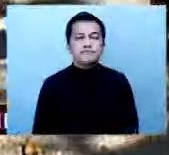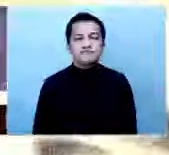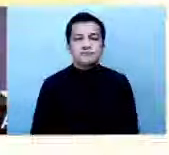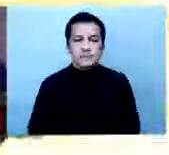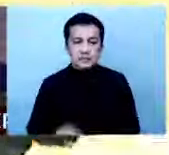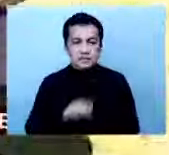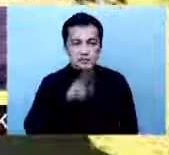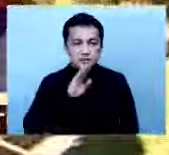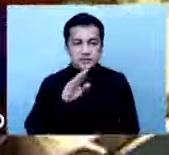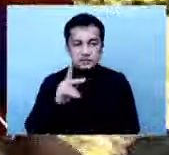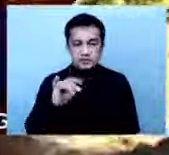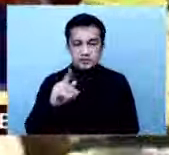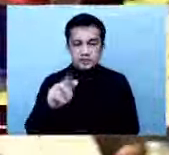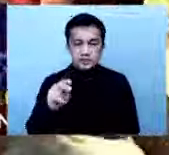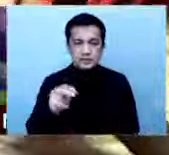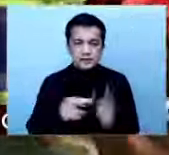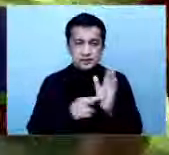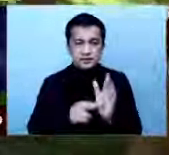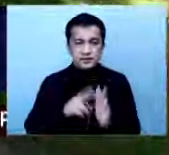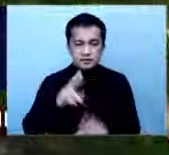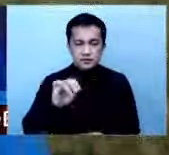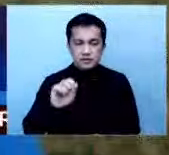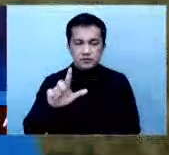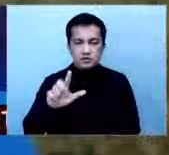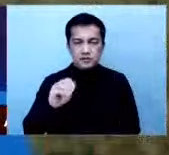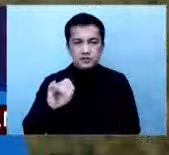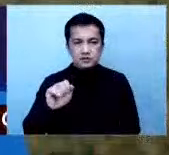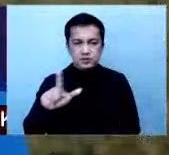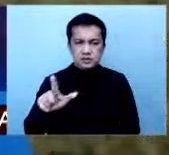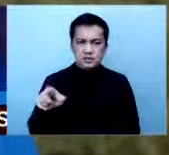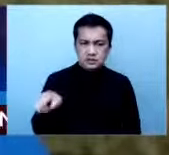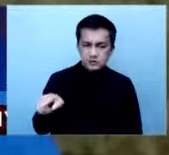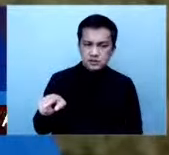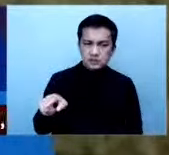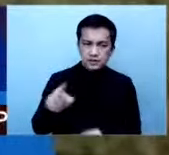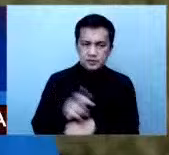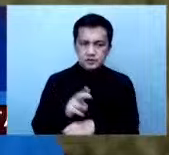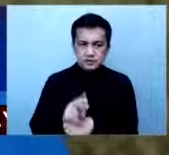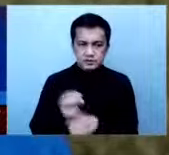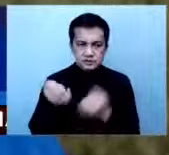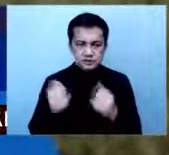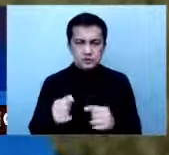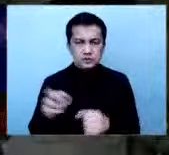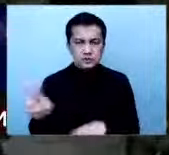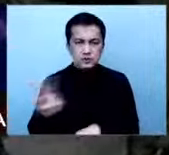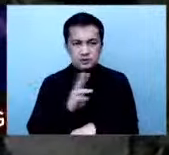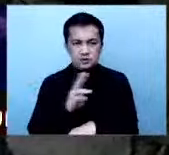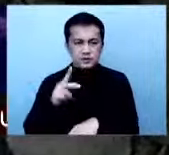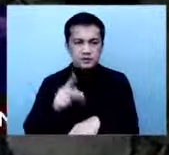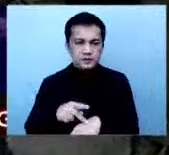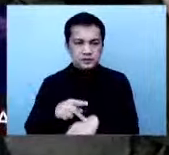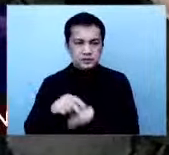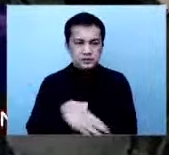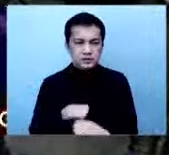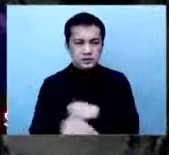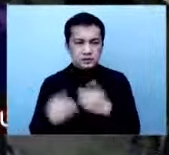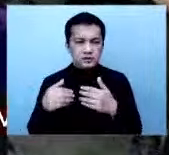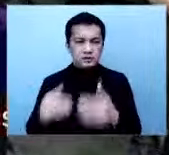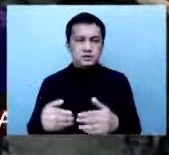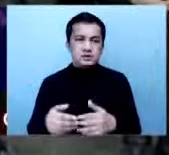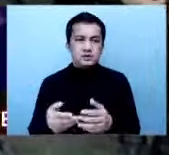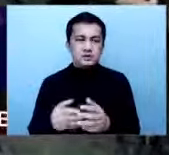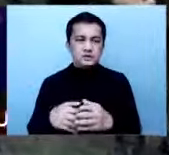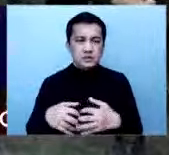kabataan parist representative Raul Manuel sa tila paggamit ng issue sa West Philippines se para isulong ang muling